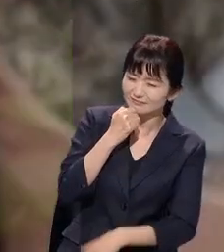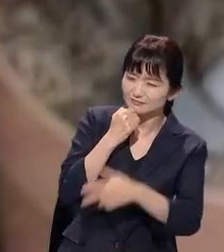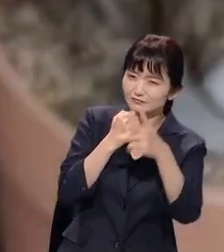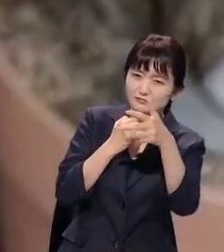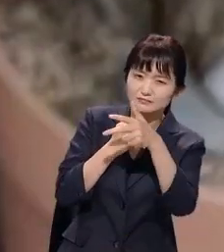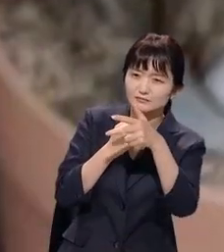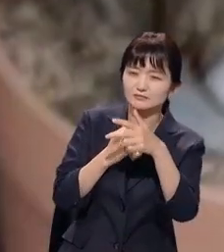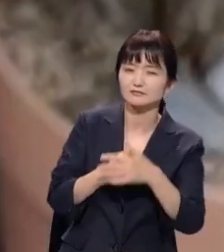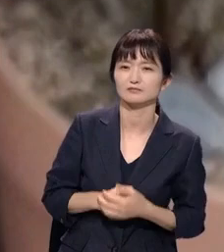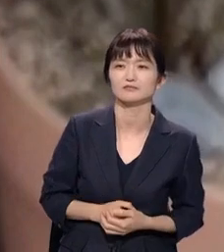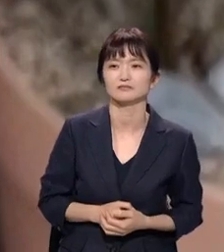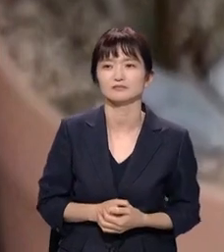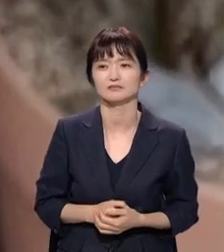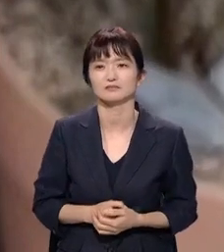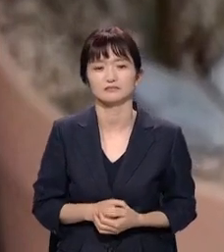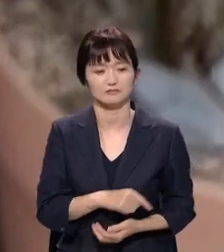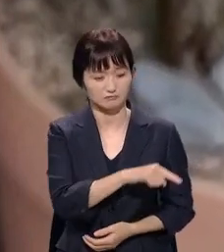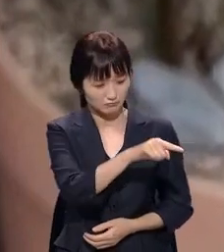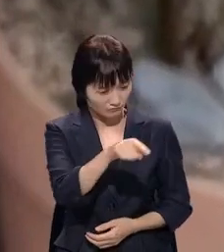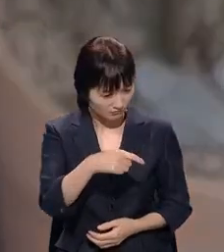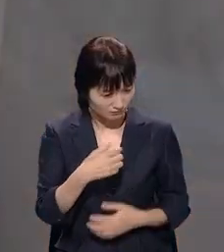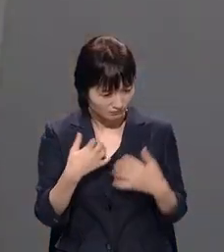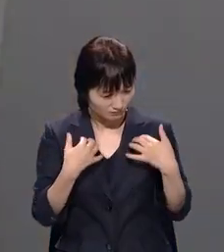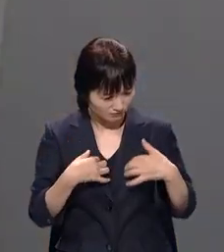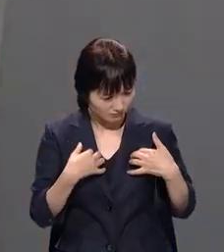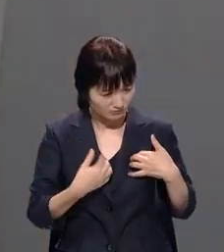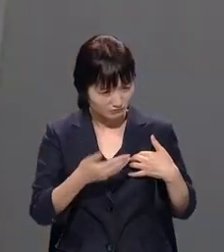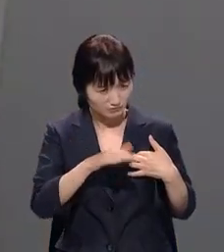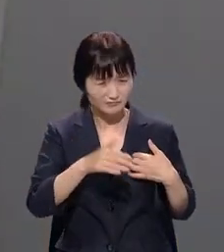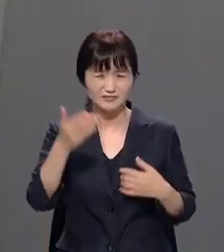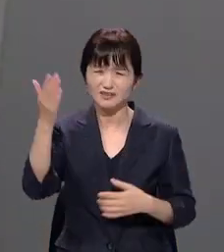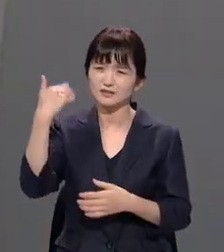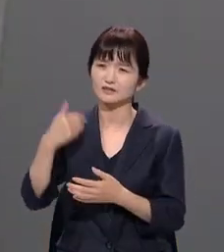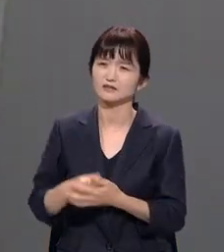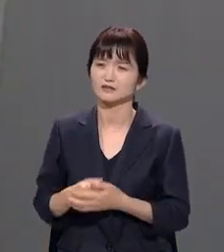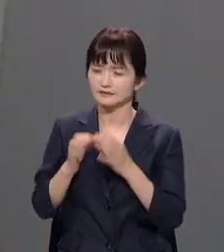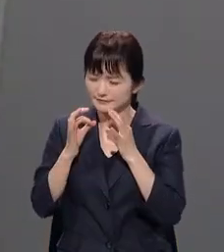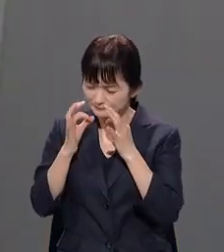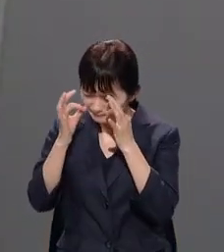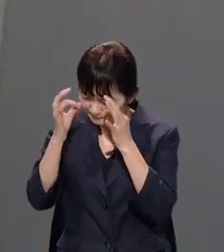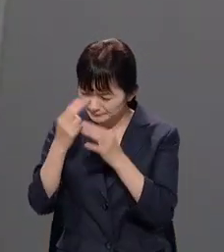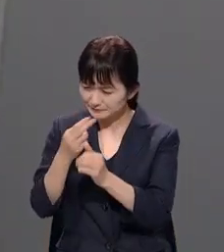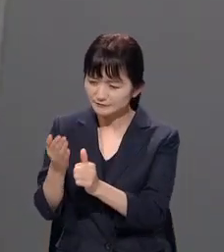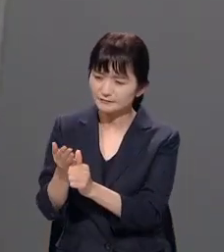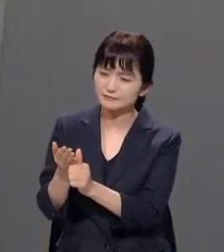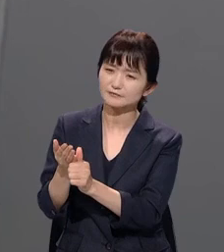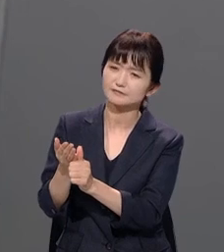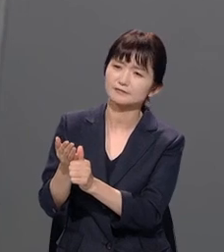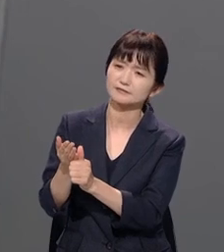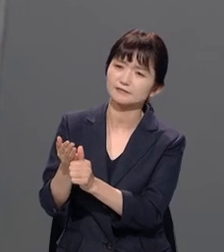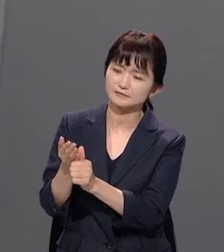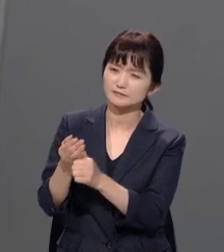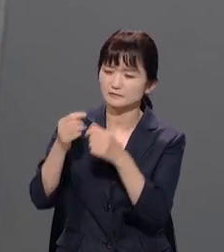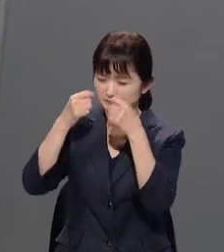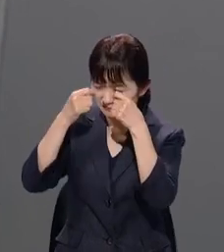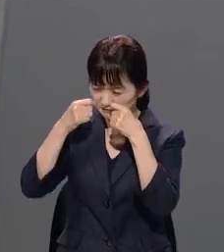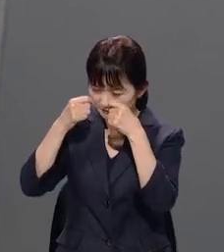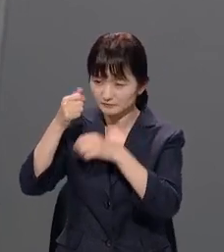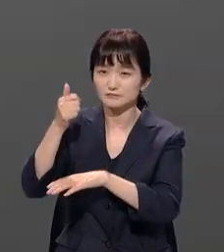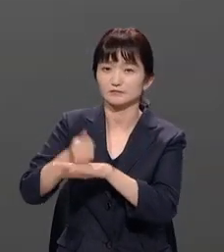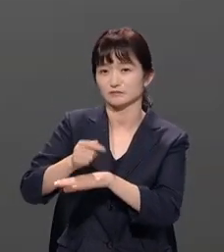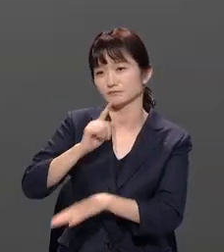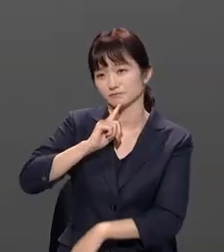합니다이 제보자는 저 사람들은 재미로 했겠지만 그간 금이야 오기야 길은 정성에 눈물이 났다고 토로했습니다 결국